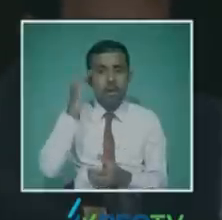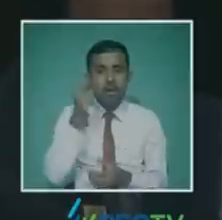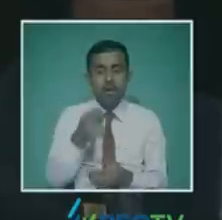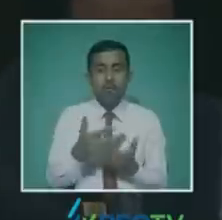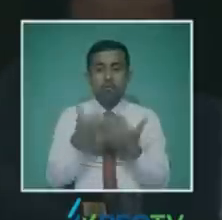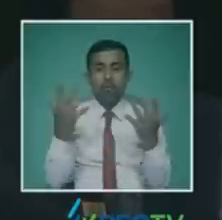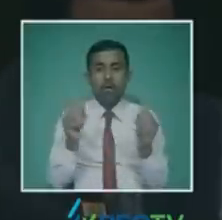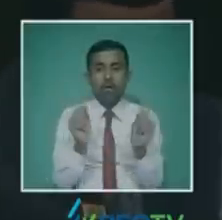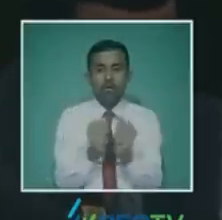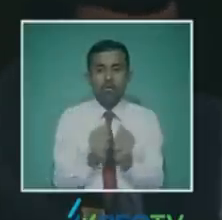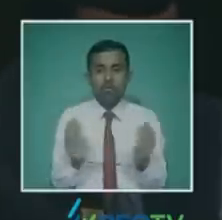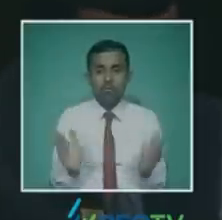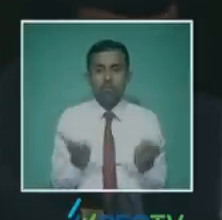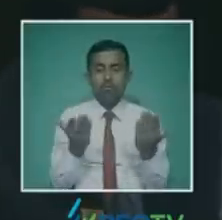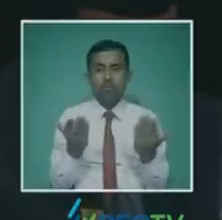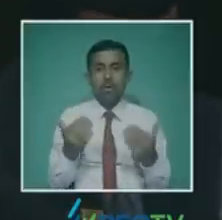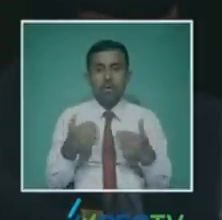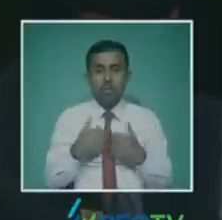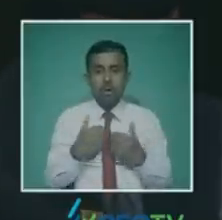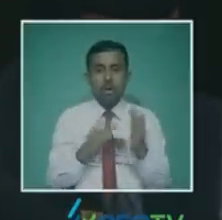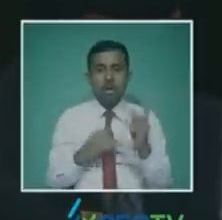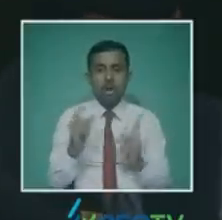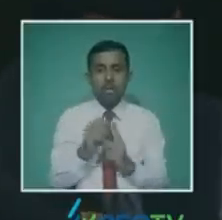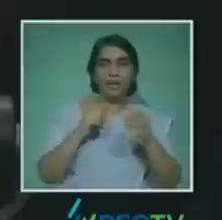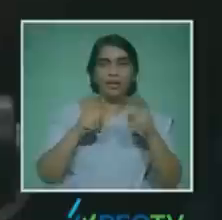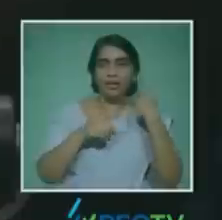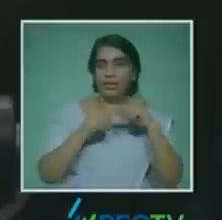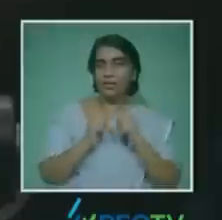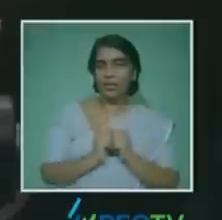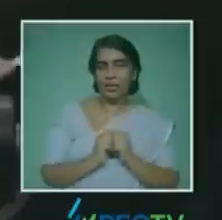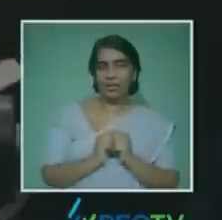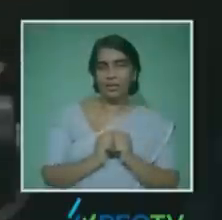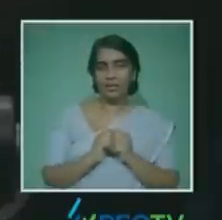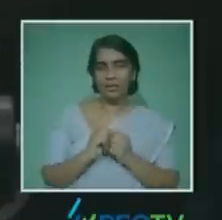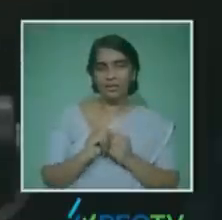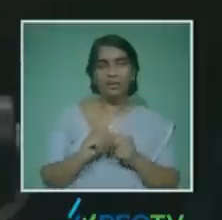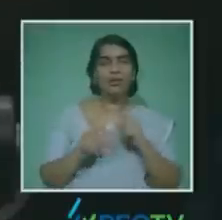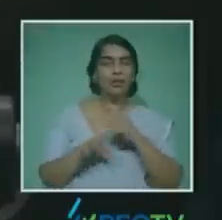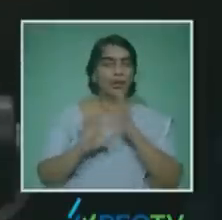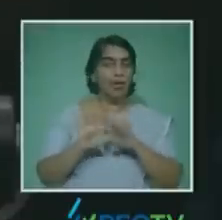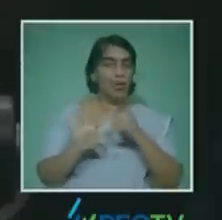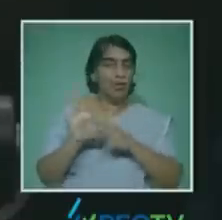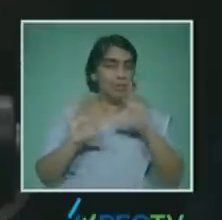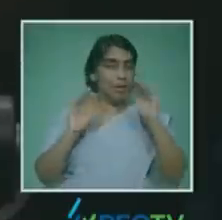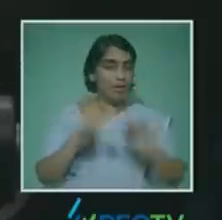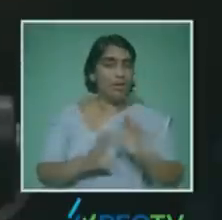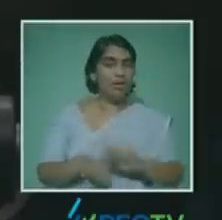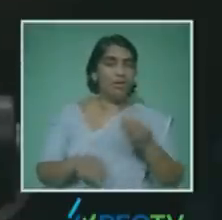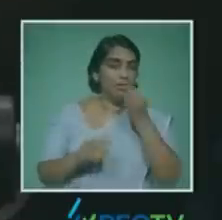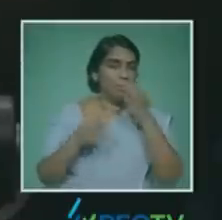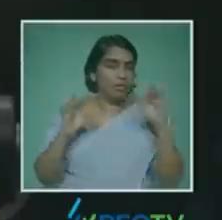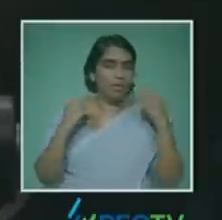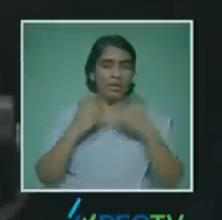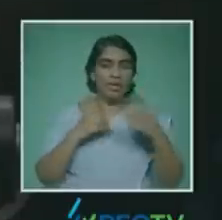විශාල කාර්යභාරයක් ඉටු කිරීමට මාගේ අමාත්‍යාංශයට පැවරී තිබෙනවා. අවුරුදු 5ට අඩු දරුව මන්දපෝෂණයෙන් පෙළෙනකොට අද මේ